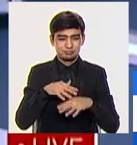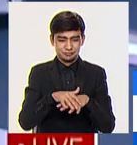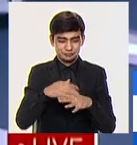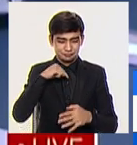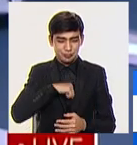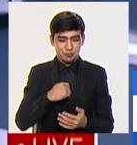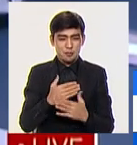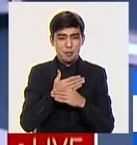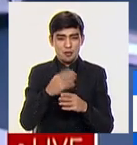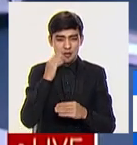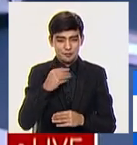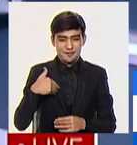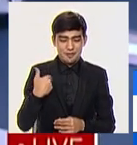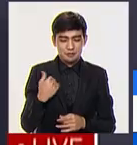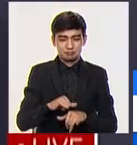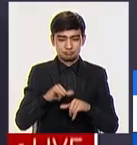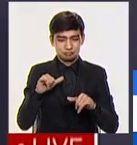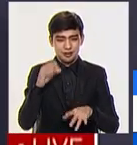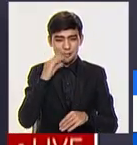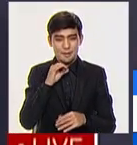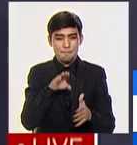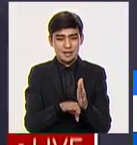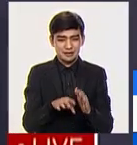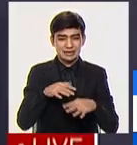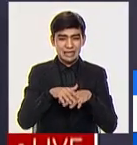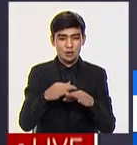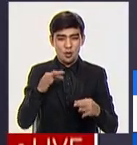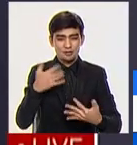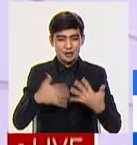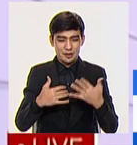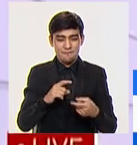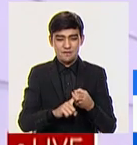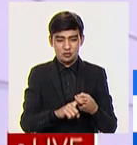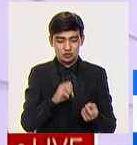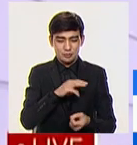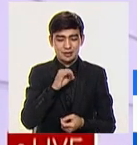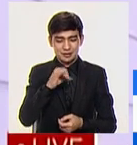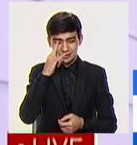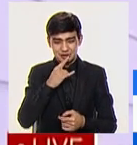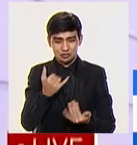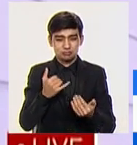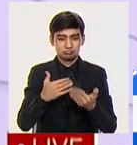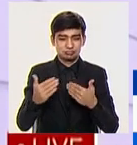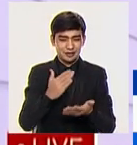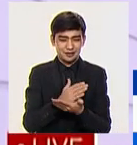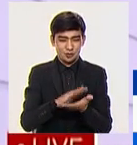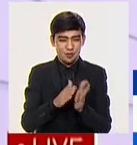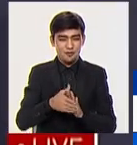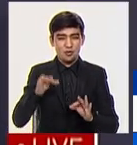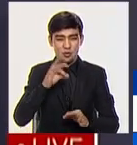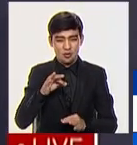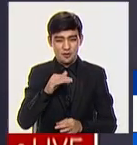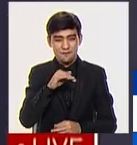помогает организму вырабатывать иммунитет без ввода клеток ослабленного вируса. Пока Казахстан ведет переговоры с